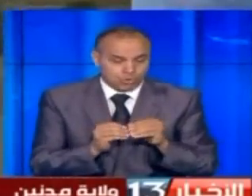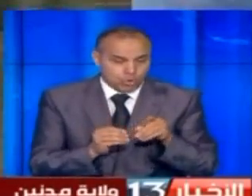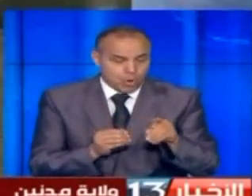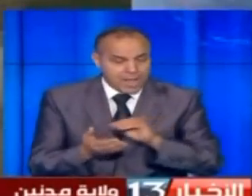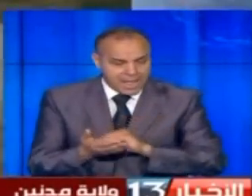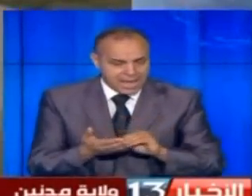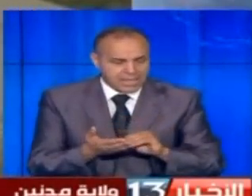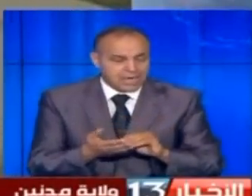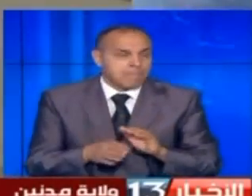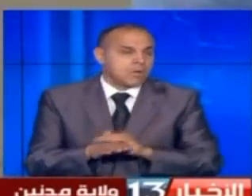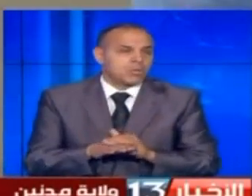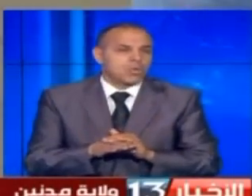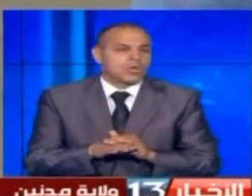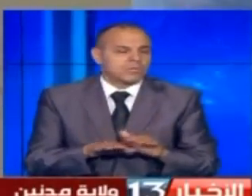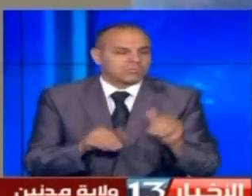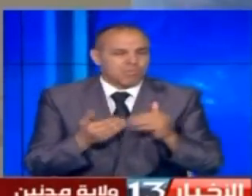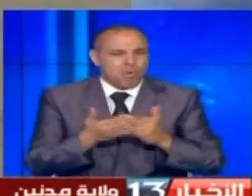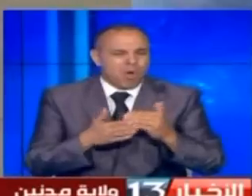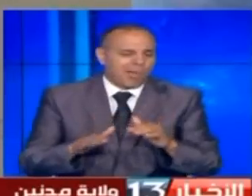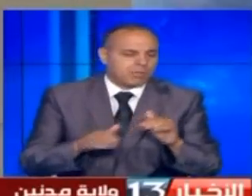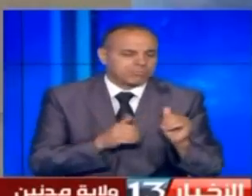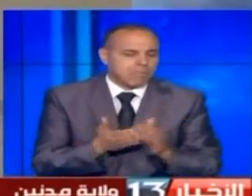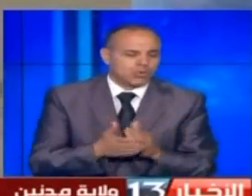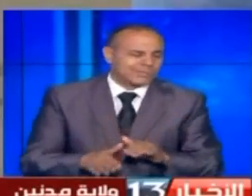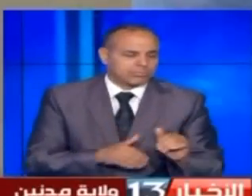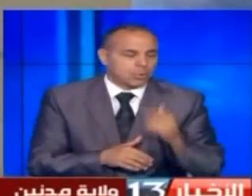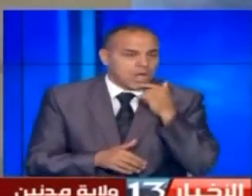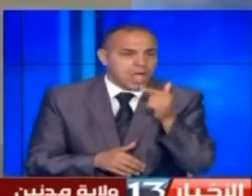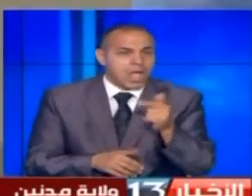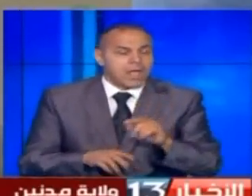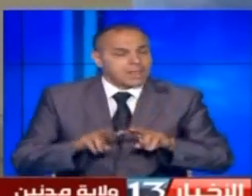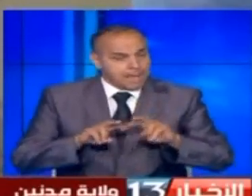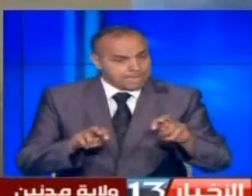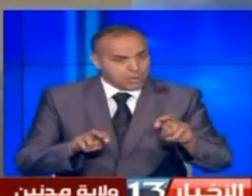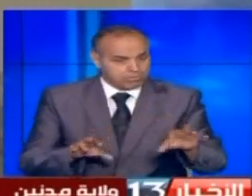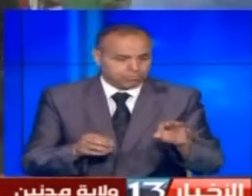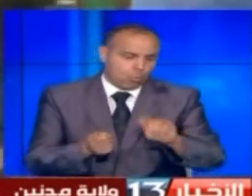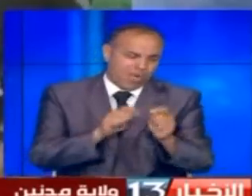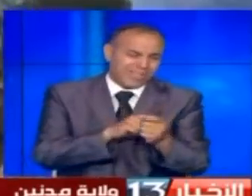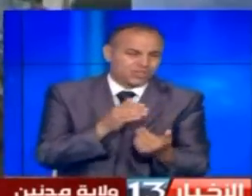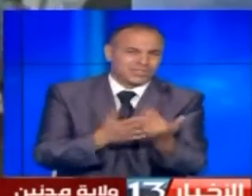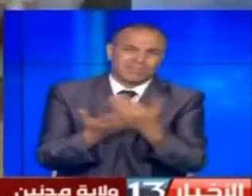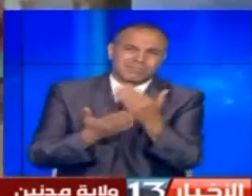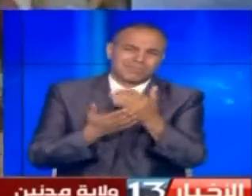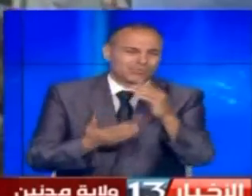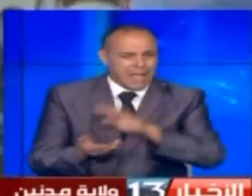إداري يتعلق بتخلي المقاول عن المشروع، ويجرى البحث عن إيجاد مقاول